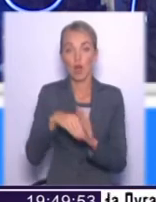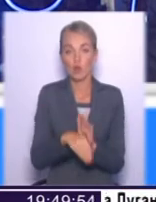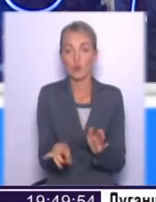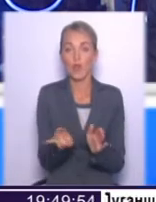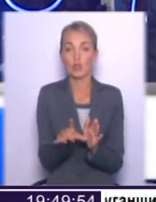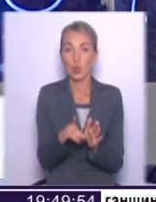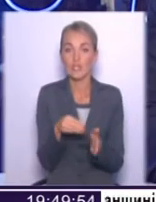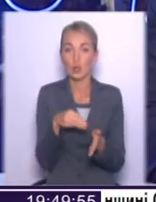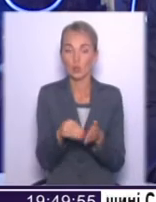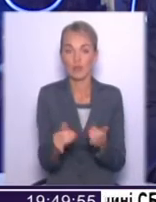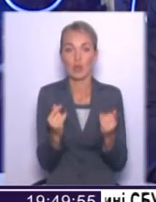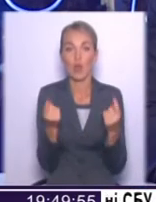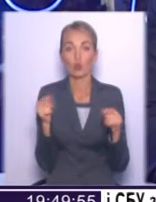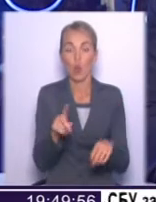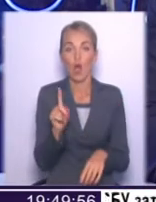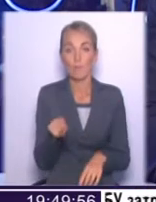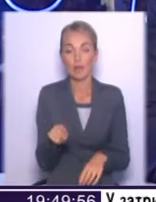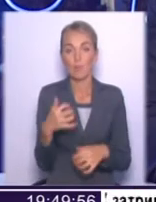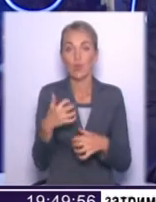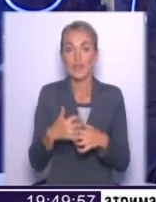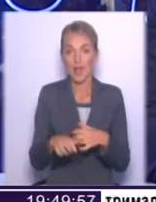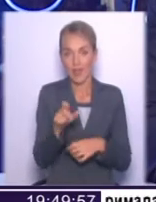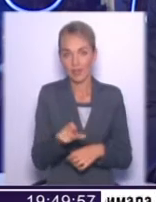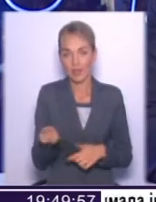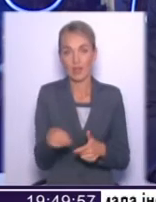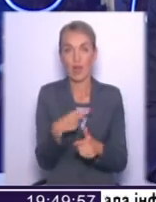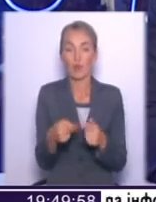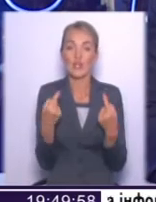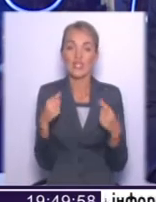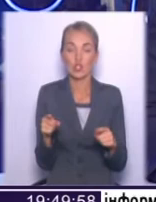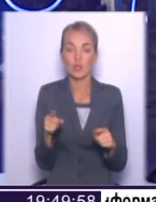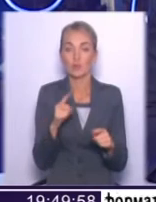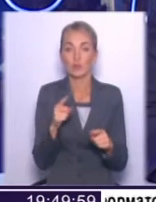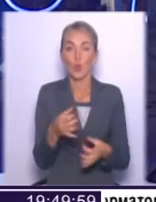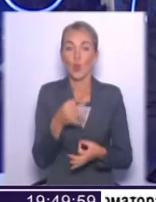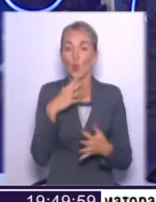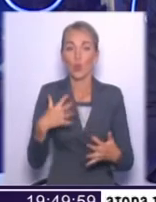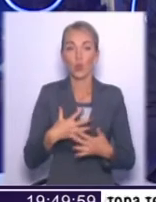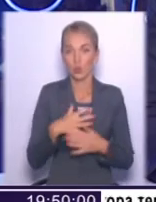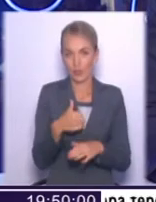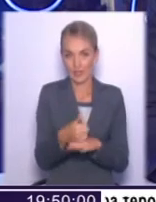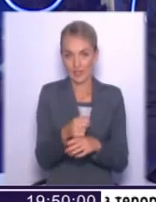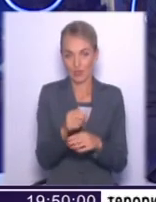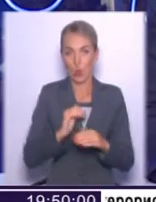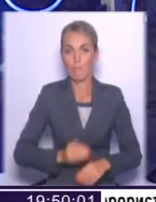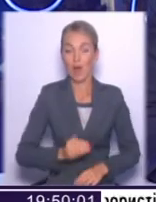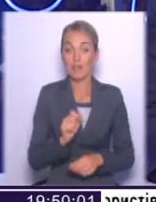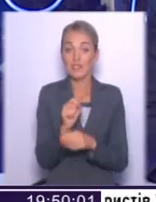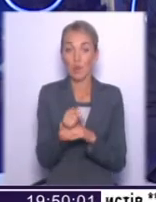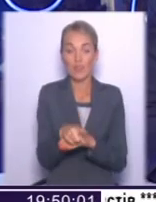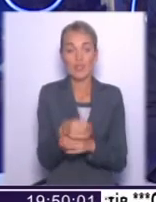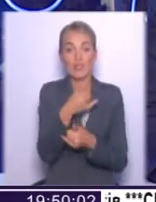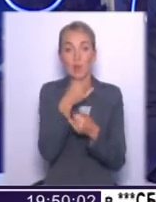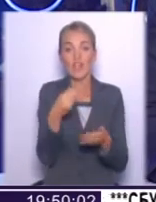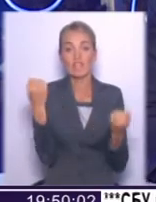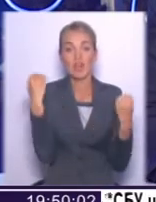електронні закупівлі, для того, аби посередники або якісь інші улюблені компанії замовників не могли вигравати всі